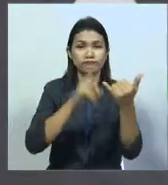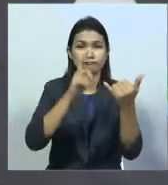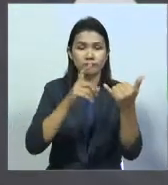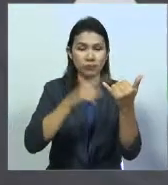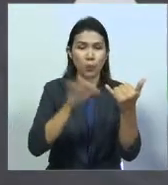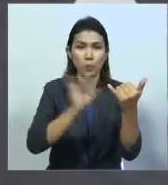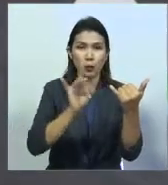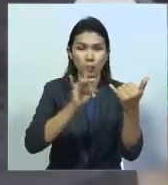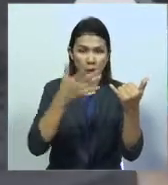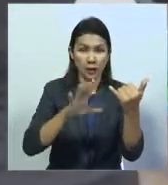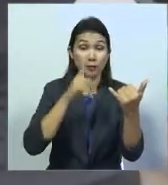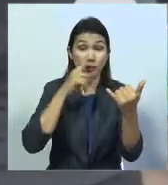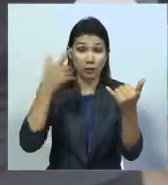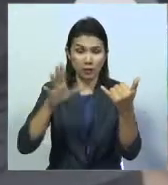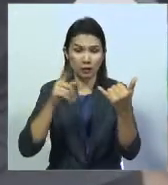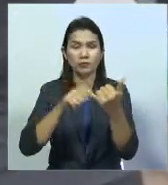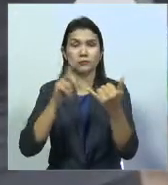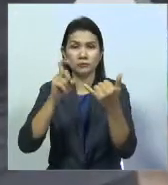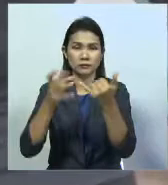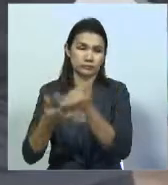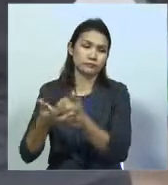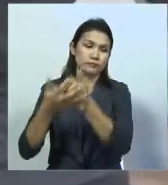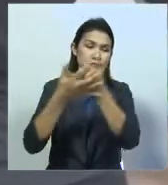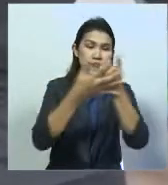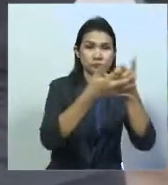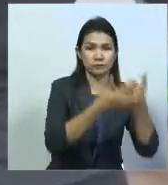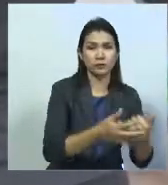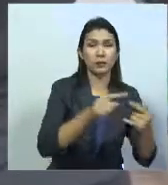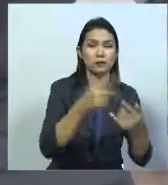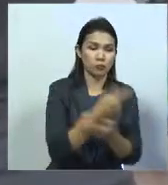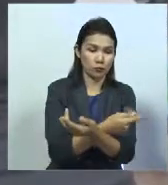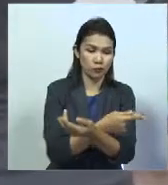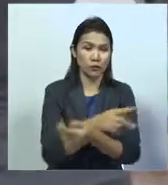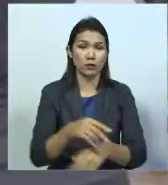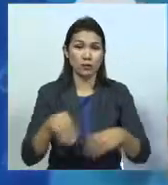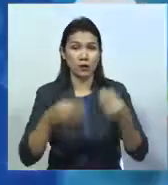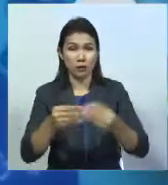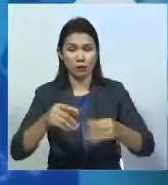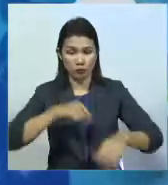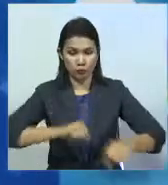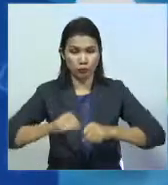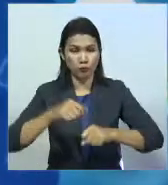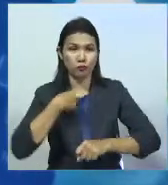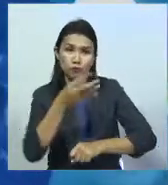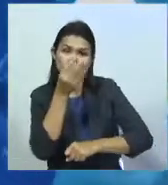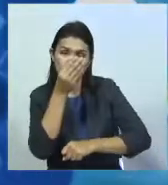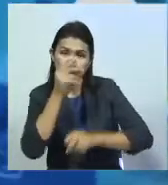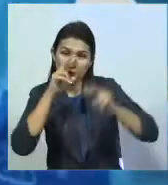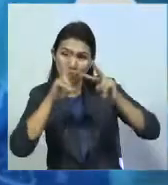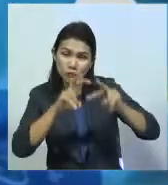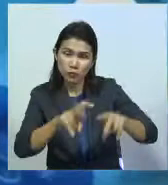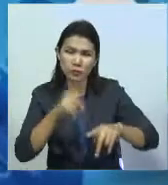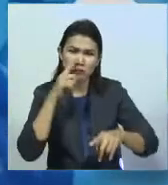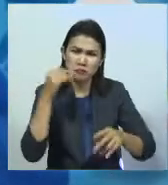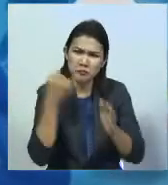แสดงพันธุ์สัตว์น้ำภูเก็ตศูนย์วิจัยทช.ทะเลอันดามันเพื่อเปิดให้เยาวชนและประชาชนทั่วไปได้ศึกษาเรียนรู้พอร์ตบทเรียน